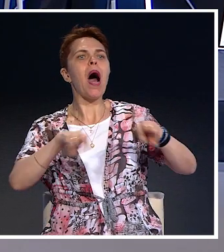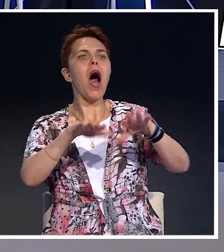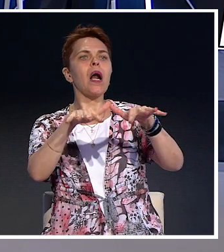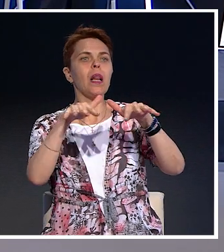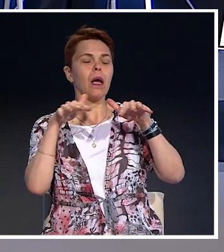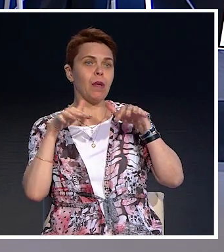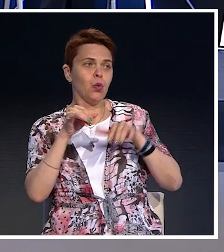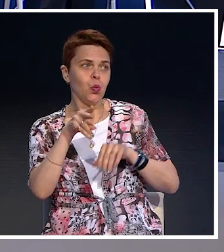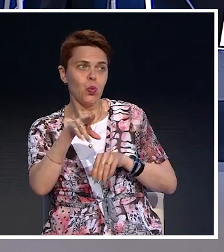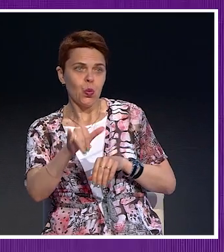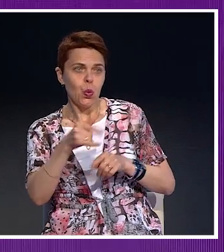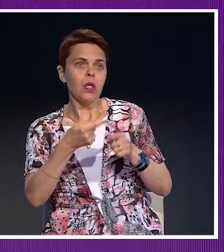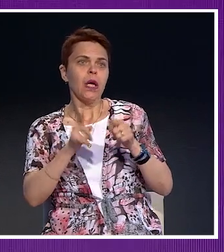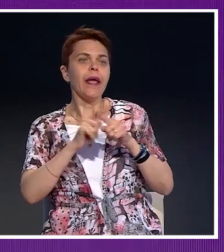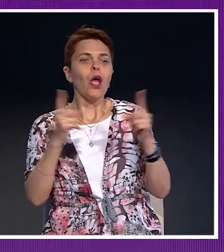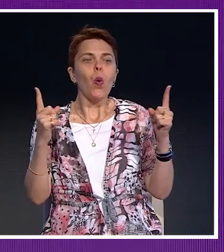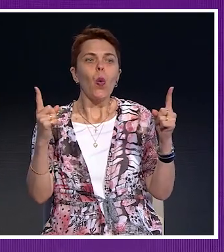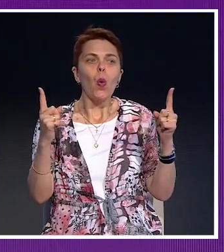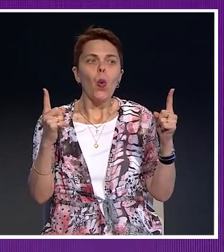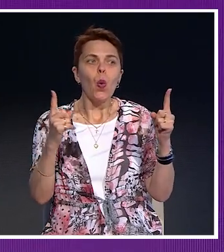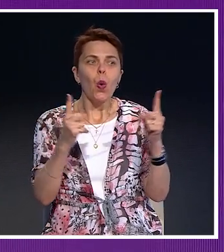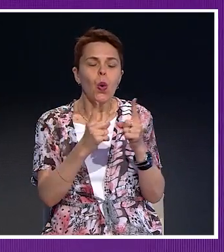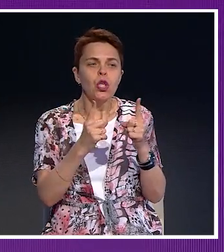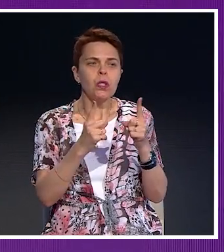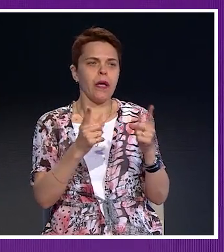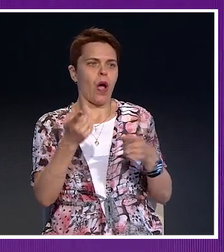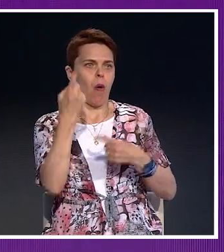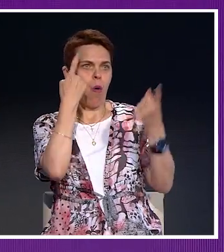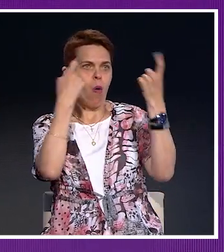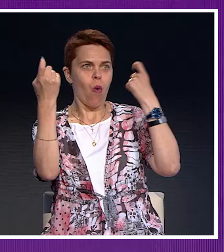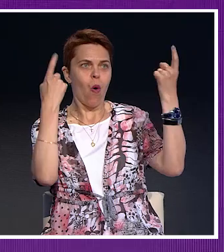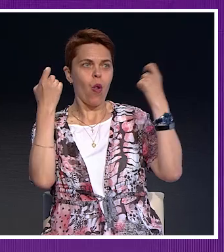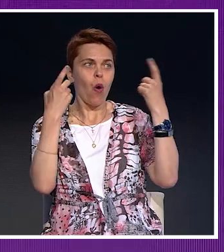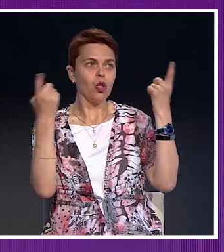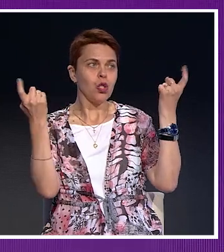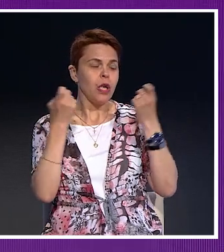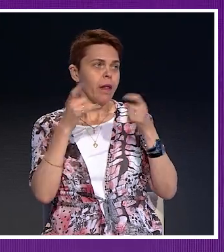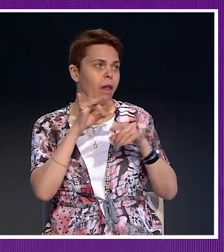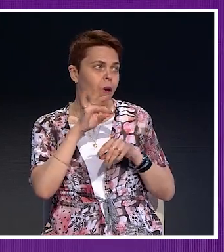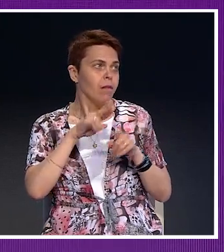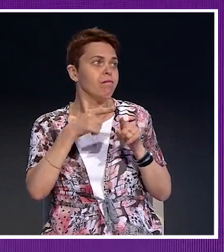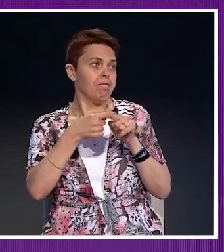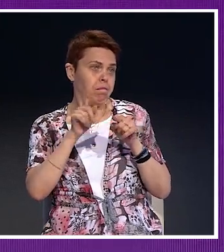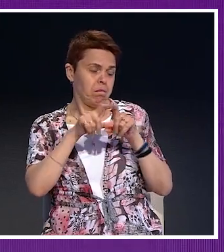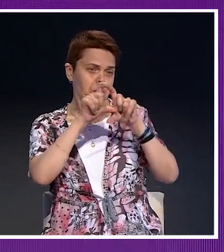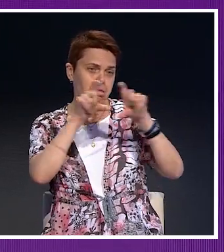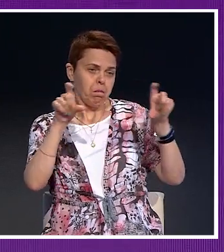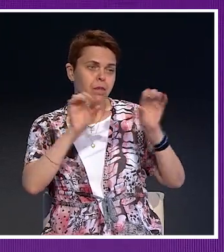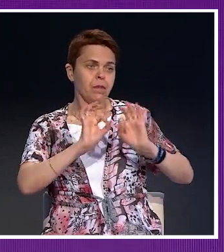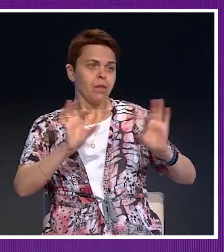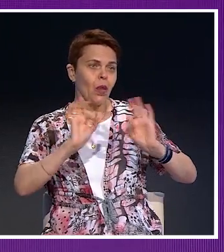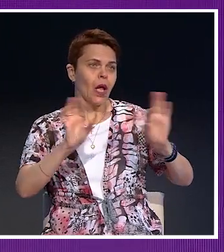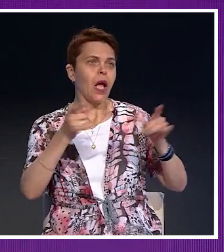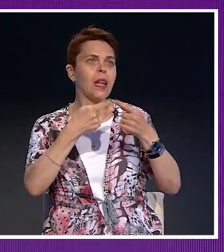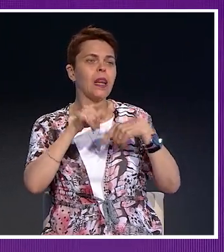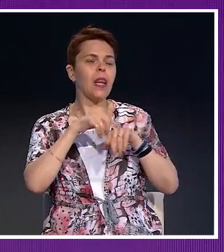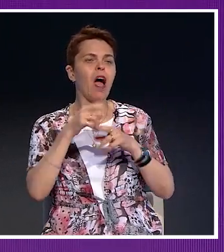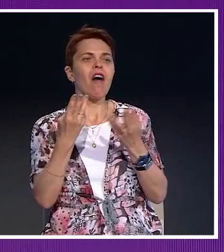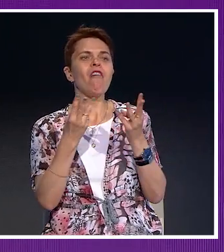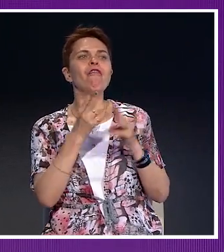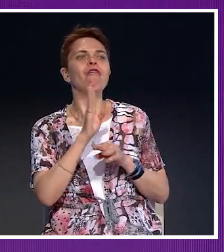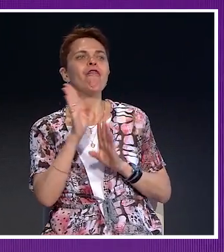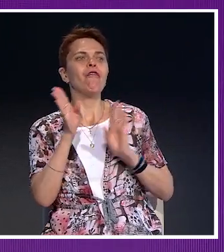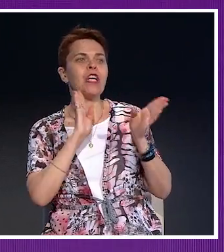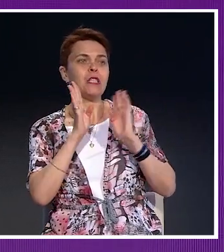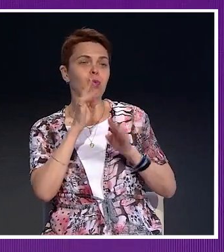свої відеозвернення. І коротке оголошення перед тим, як ми почнемо, для всіх, хто до нас зараз долучився через онлайн-трансляцію на